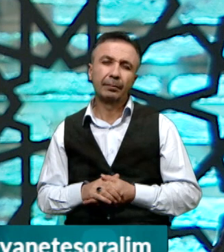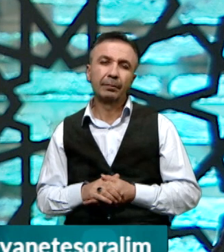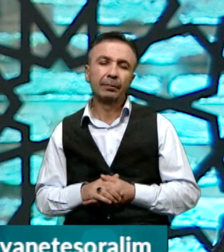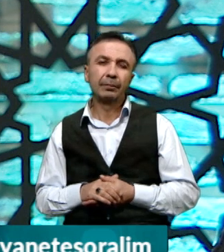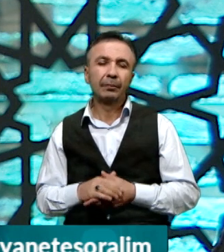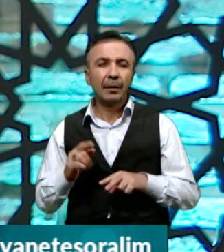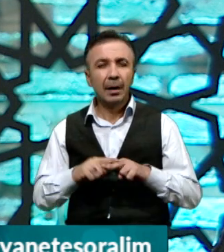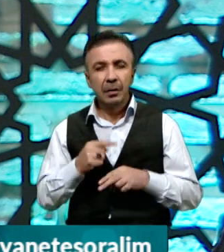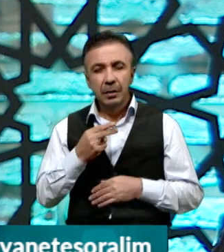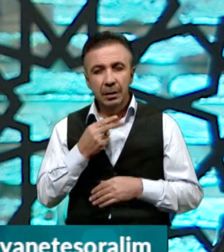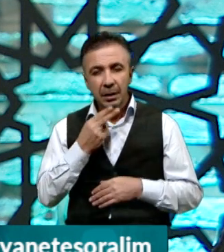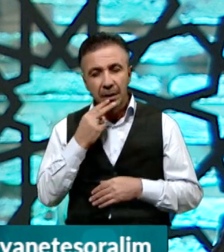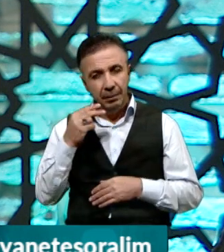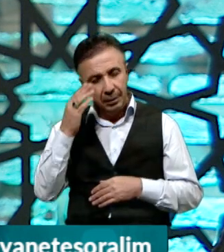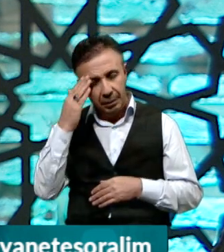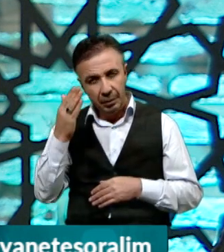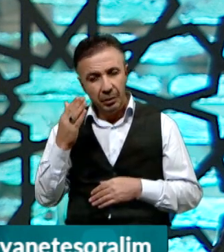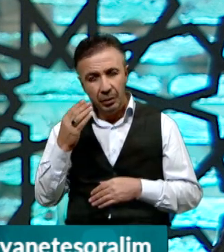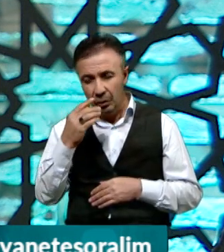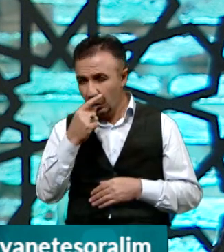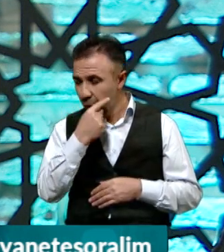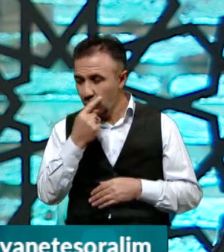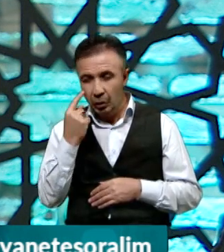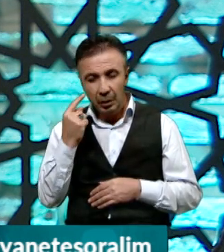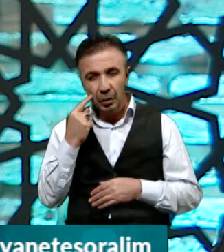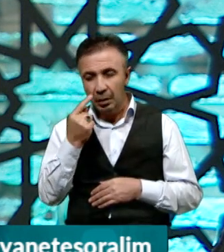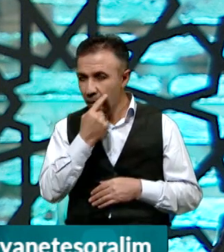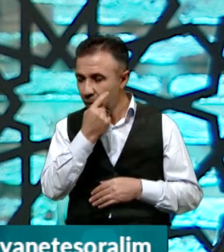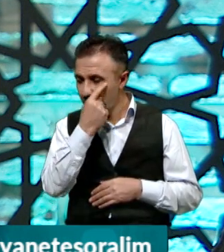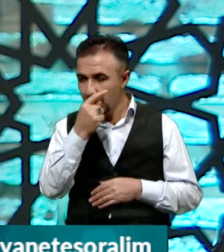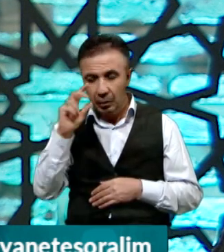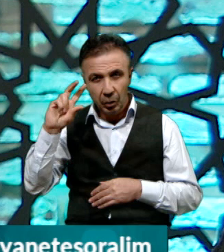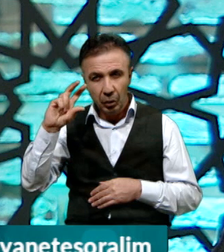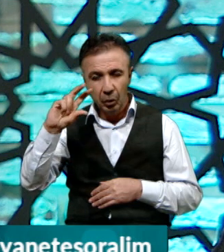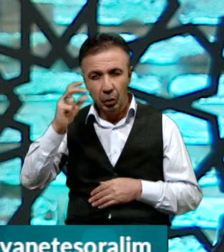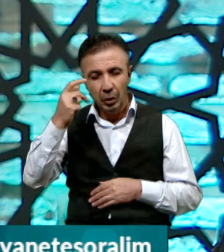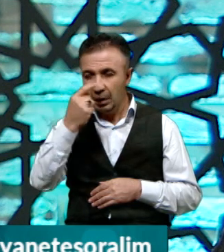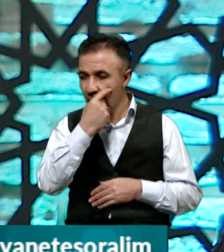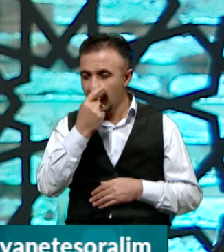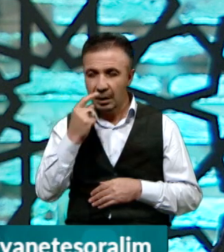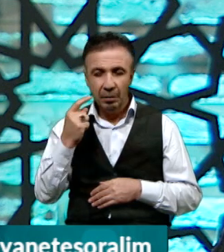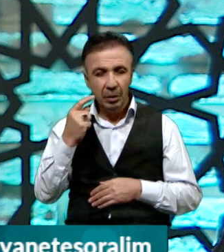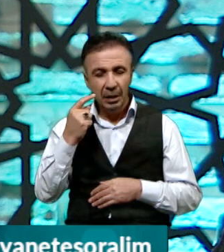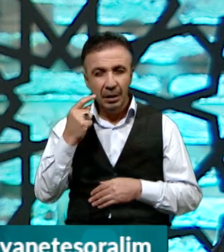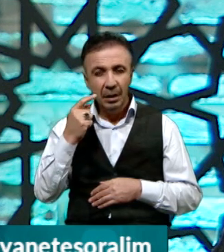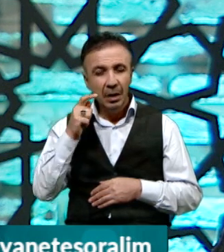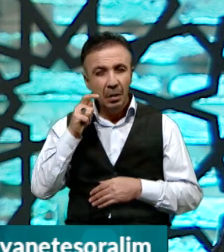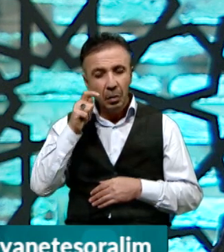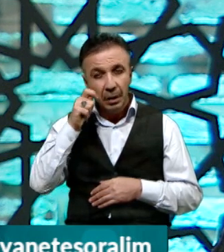Aynur Hanım selamlarını iletmişler efendim. Yüzümde sonradan çıkan benler ve güneş lekeleri var diyor. Bunları aldırmak, sildirmek günah